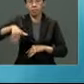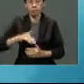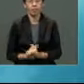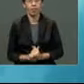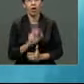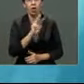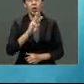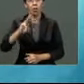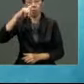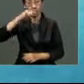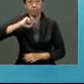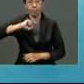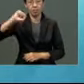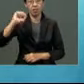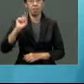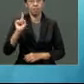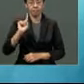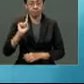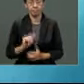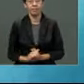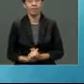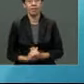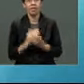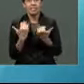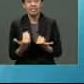างนะครับมีคน